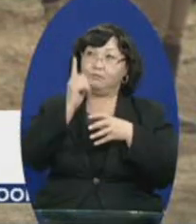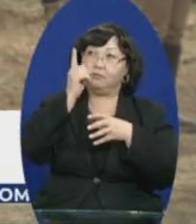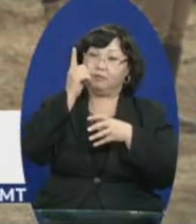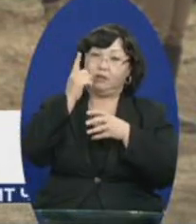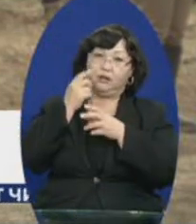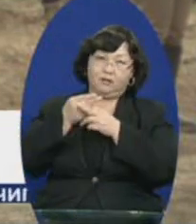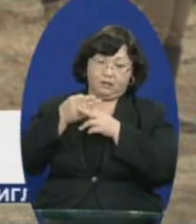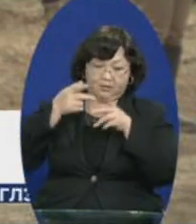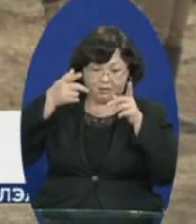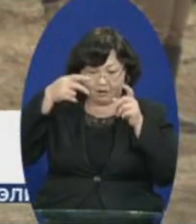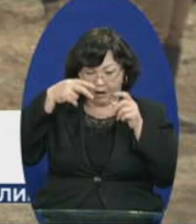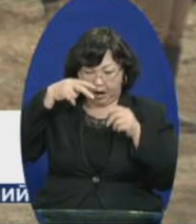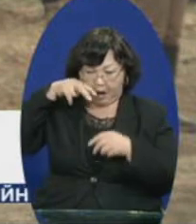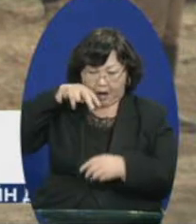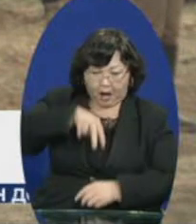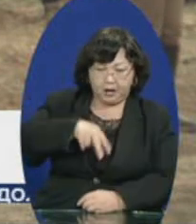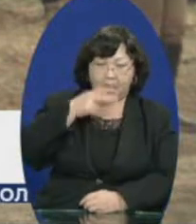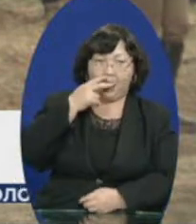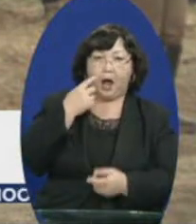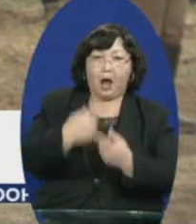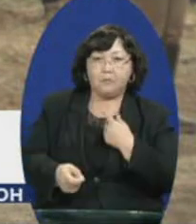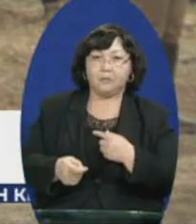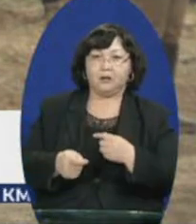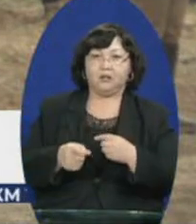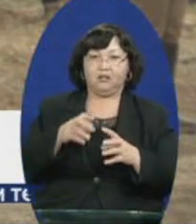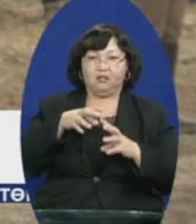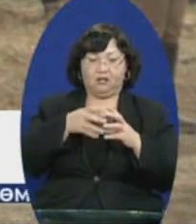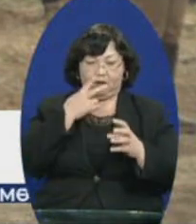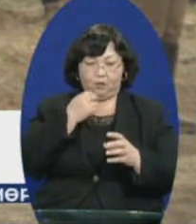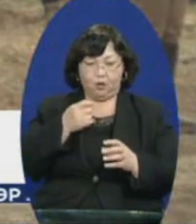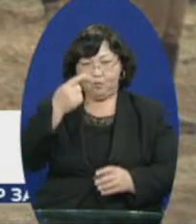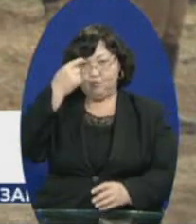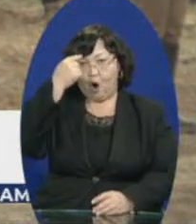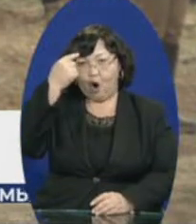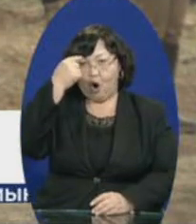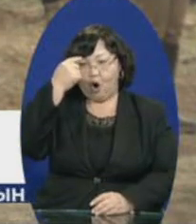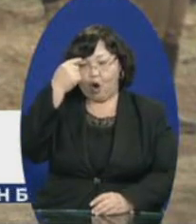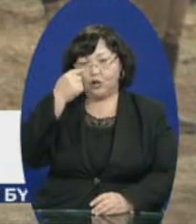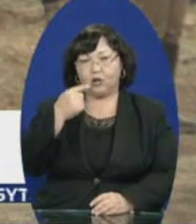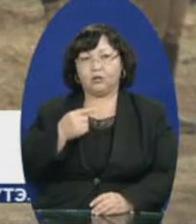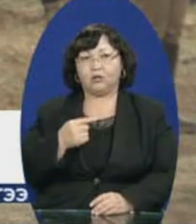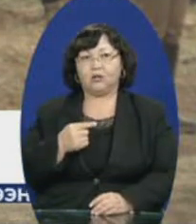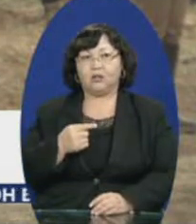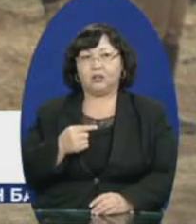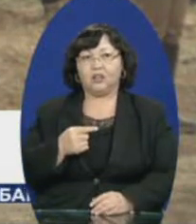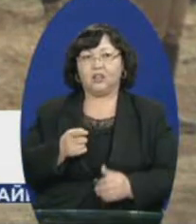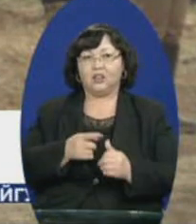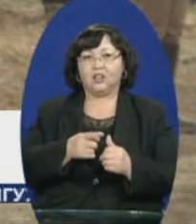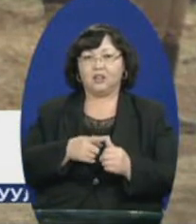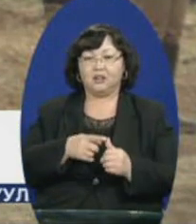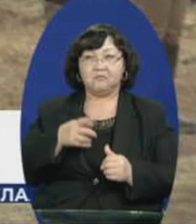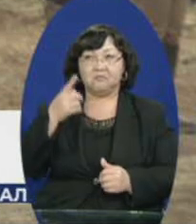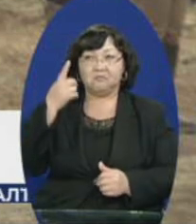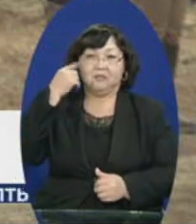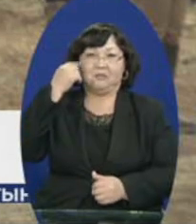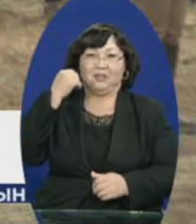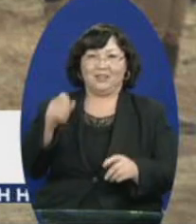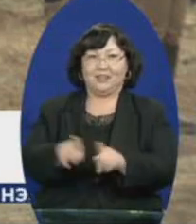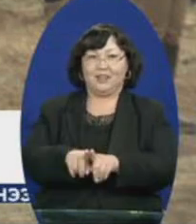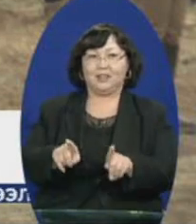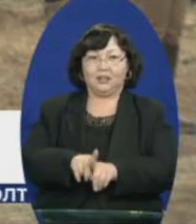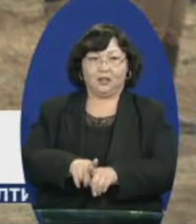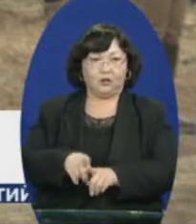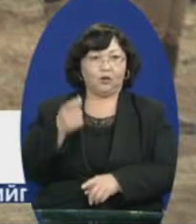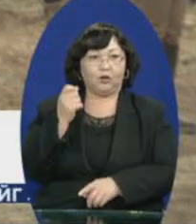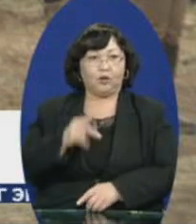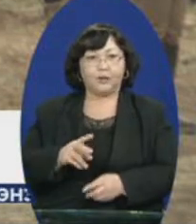тийм учраас энэ хүү буюу сансраас харахад Монгол гэдэг одоо нэр тэнд дурсагдчих нь хамгийн чухал гэж би бодож байна.